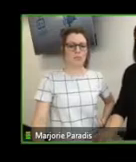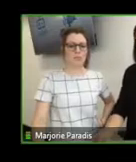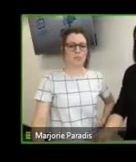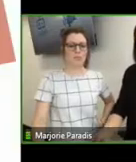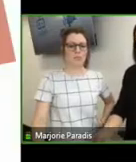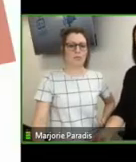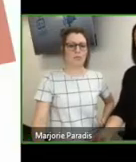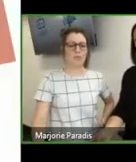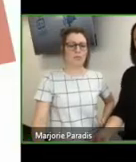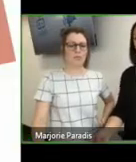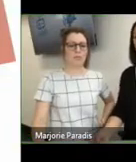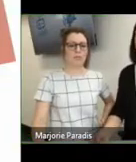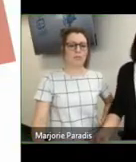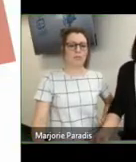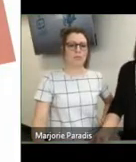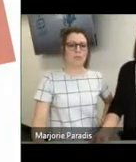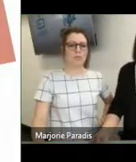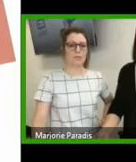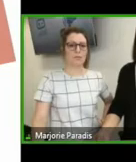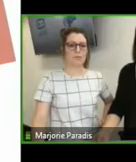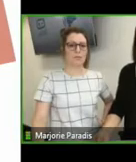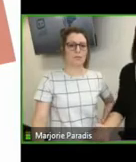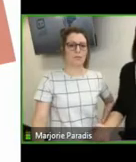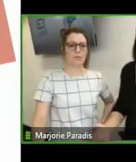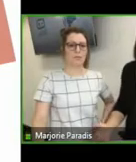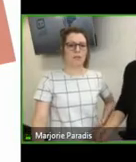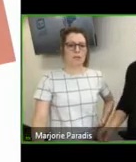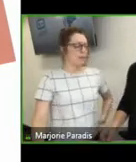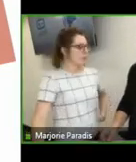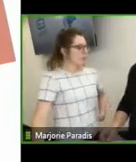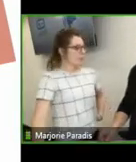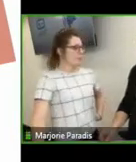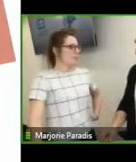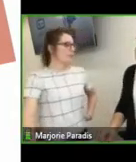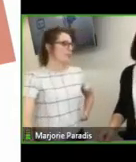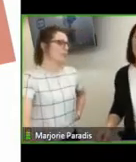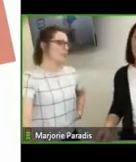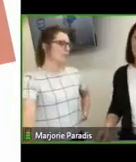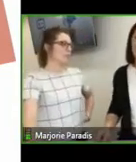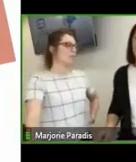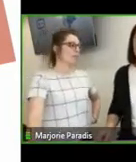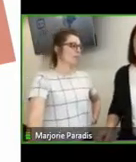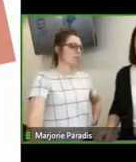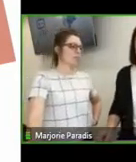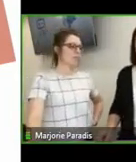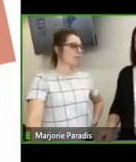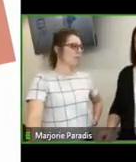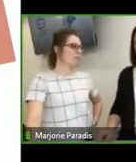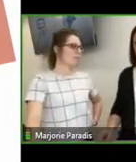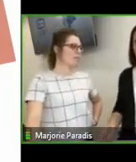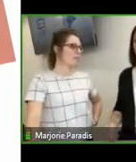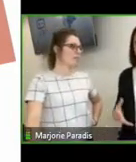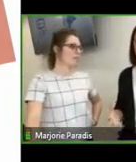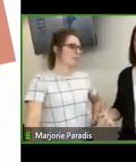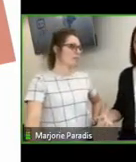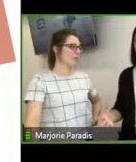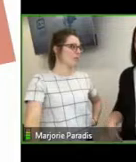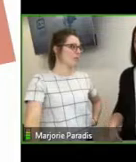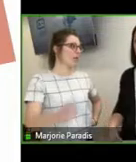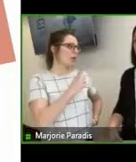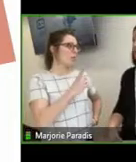Bien, d'emblée, on vous dirait que c'est une question, oui, mais est-ce que c'est la plus pertinente à se poser à ce